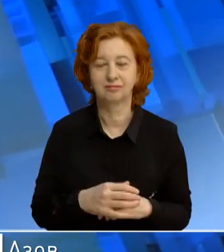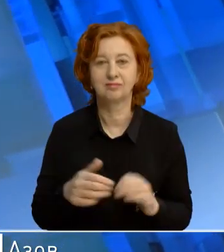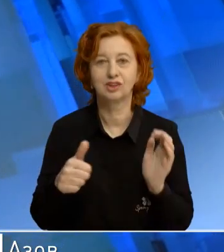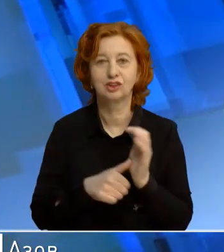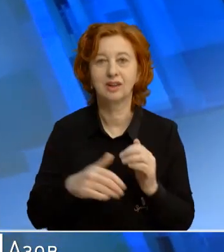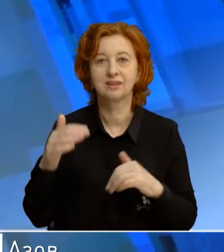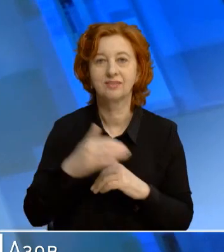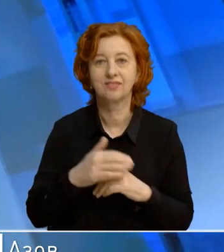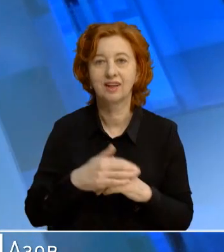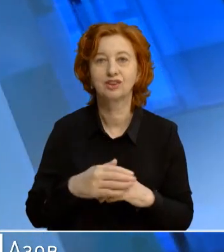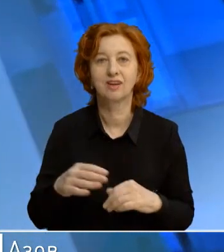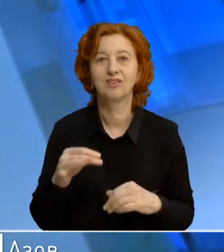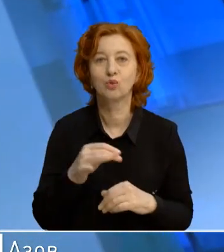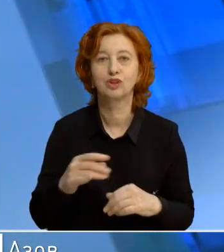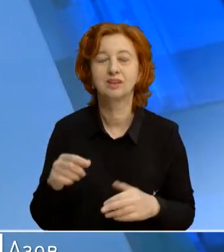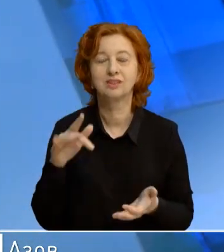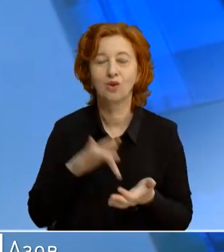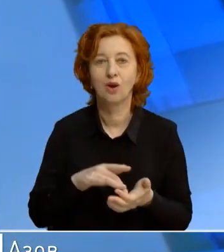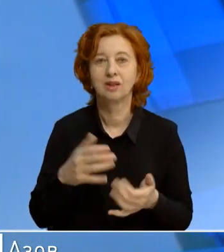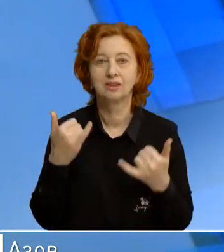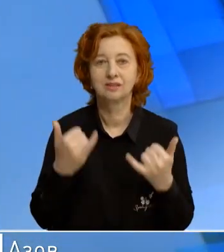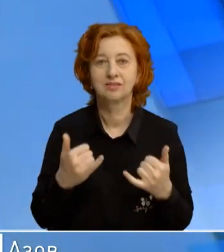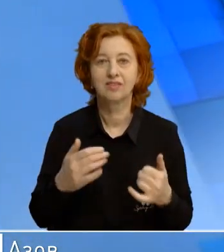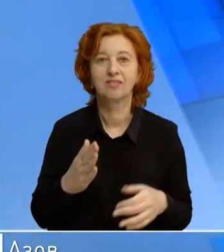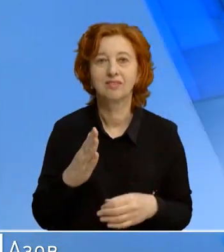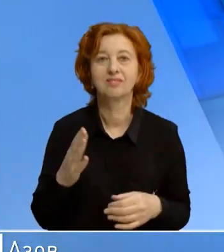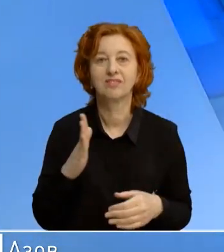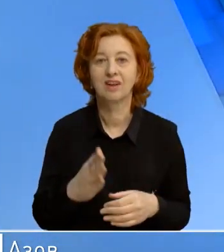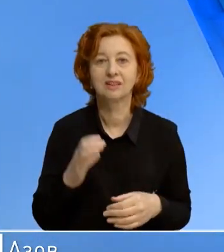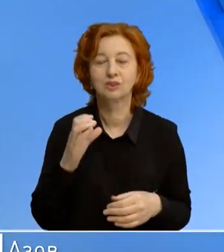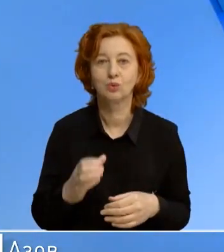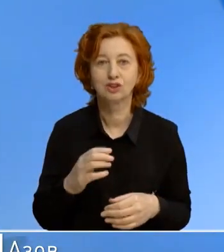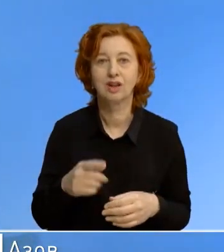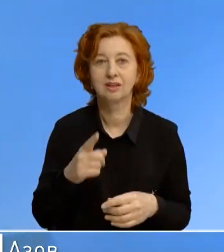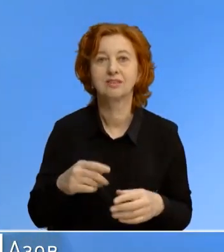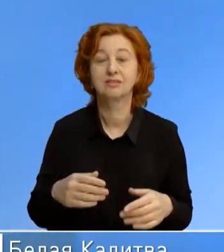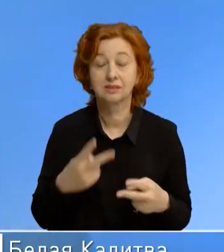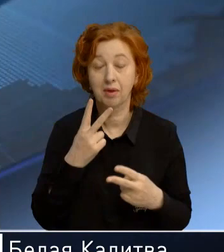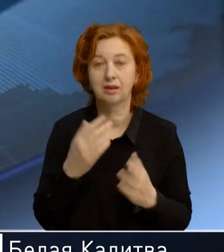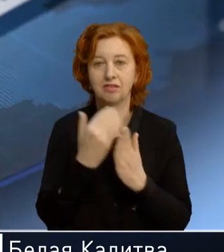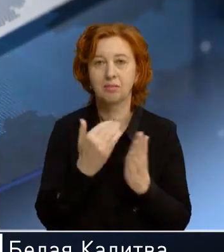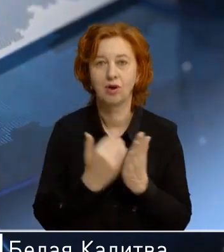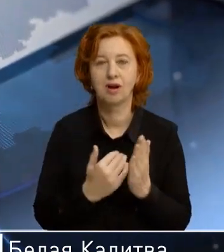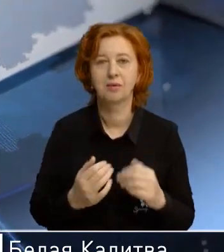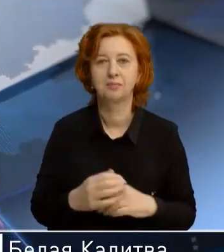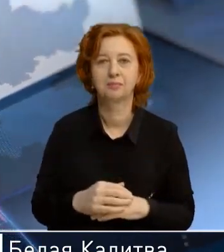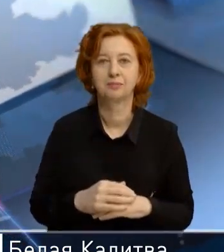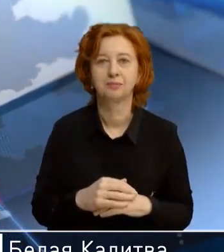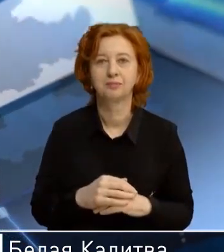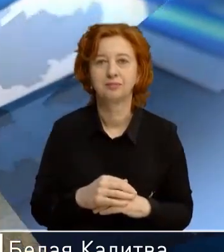6 вечера в Южной столице. Это новости Ростовской области. Здравствуйте. В студии Вартан Сюниджанс. Смотрите в выпуске.